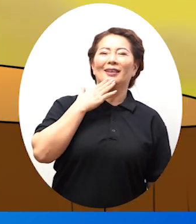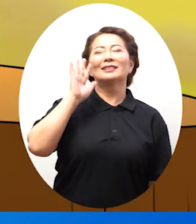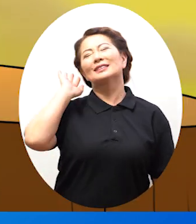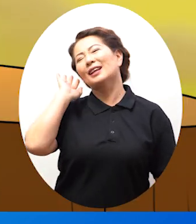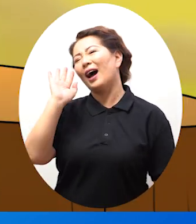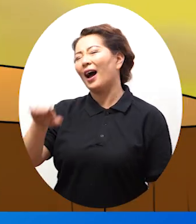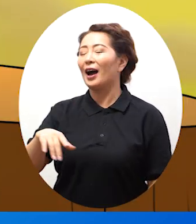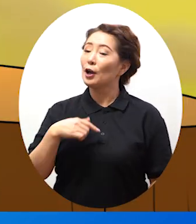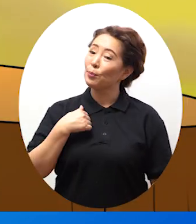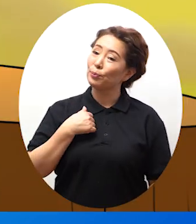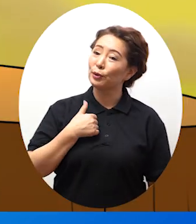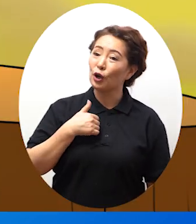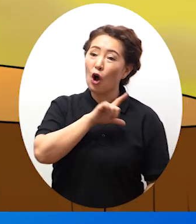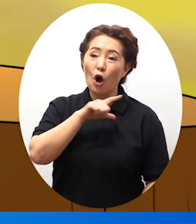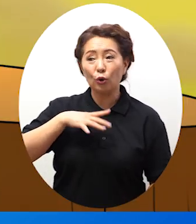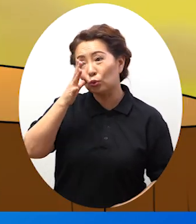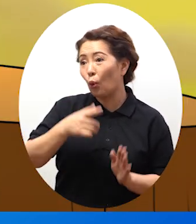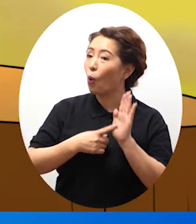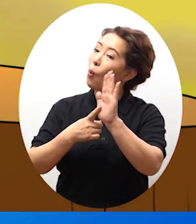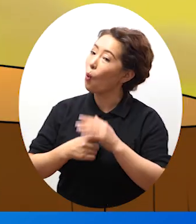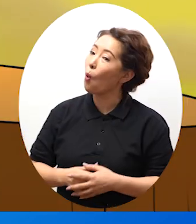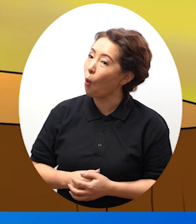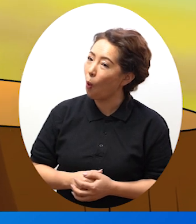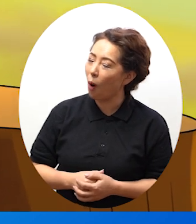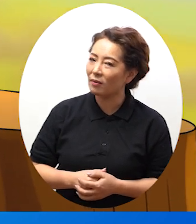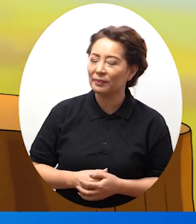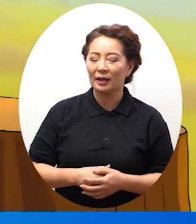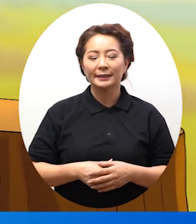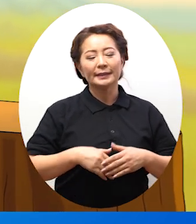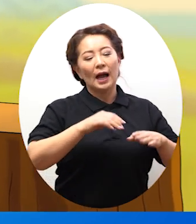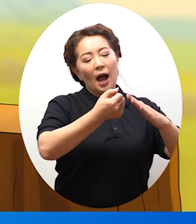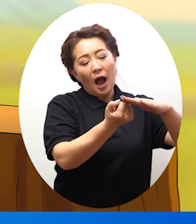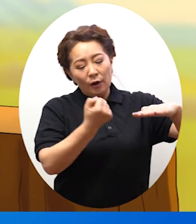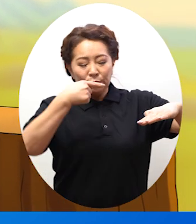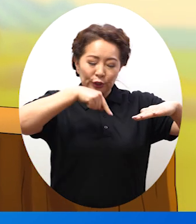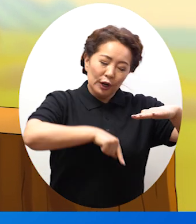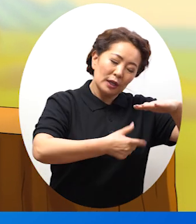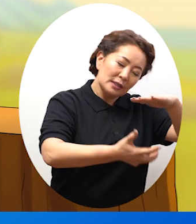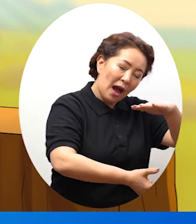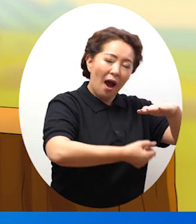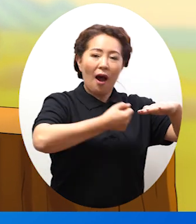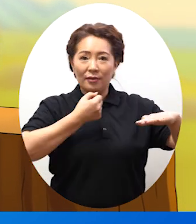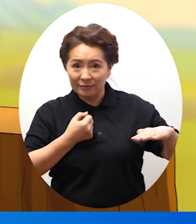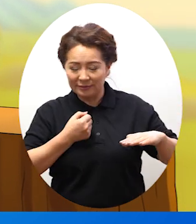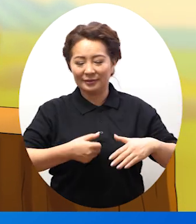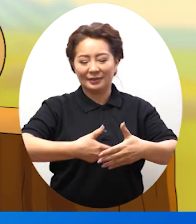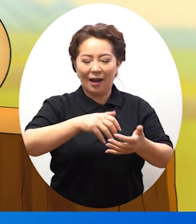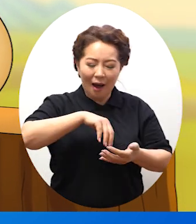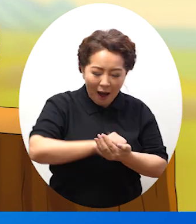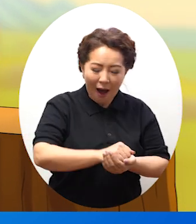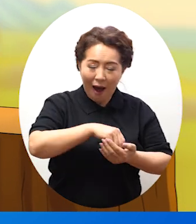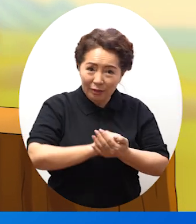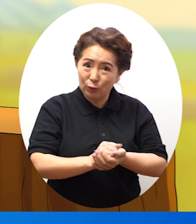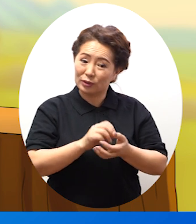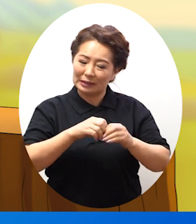За тэгвэл танд би өөрийнхөө дууг дуулж өгье. Авдрын ёроолоос авсан, атдаг гурлаар